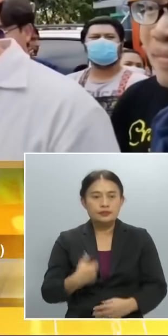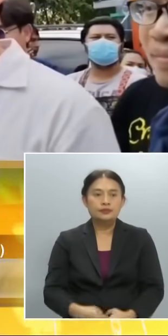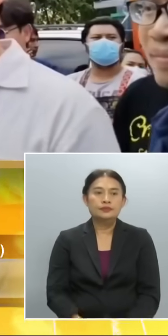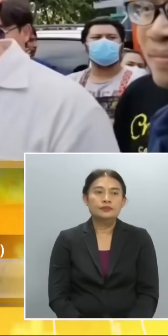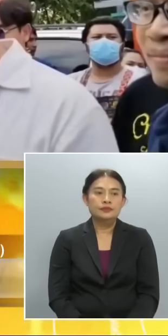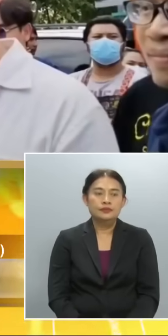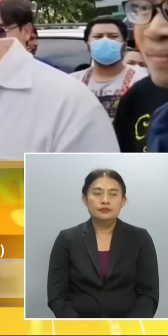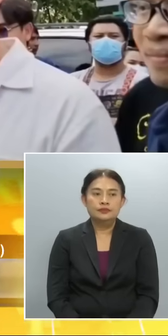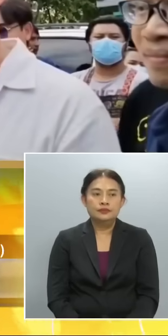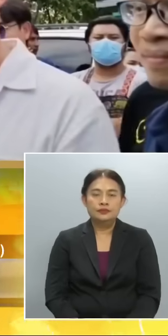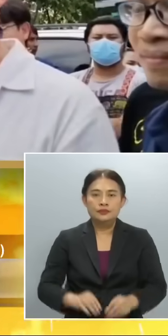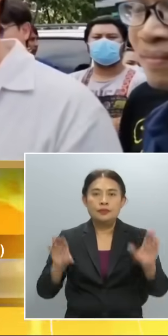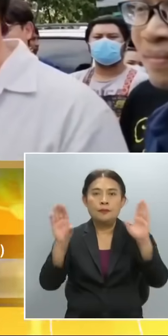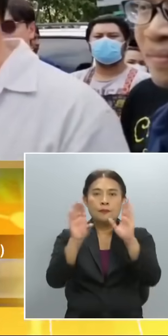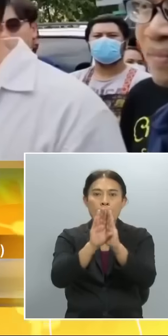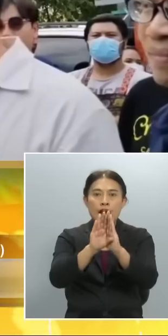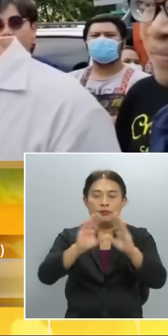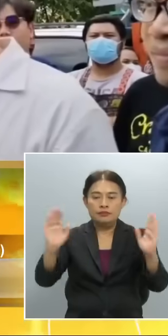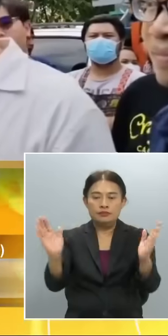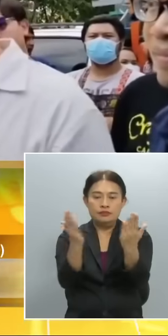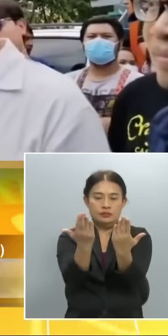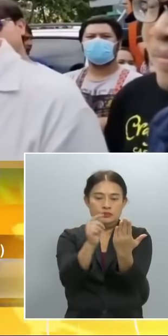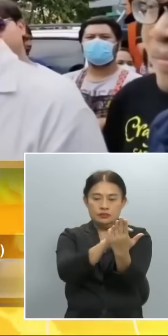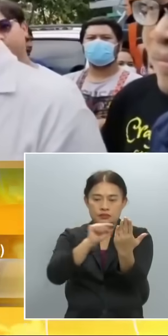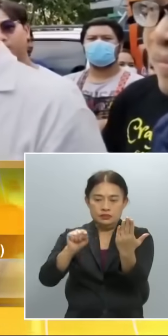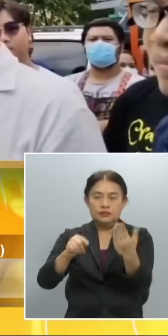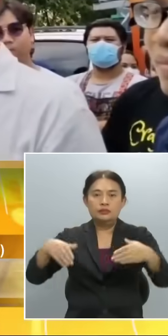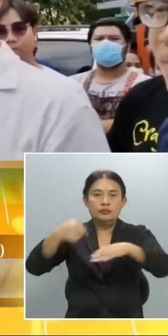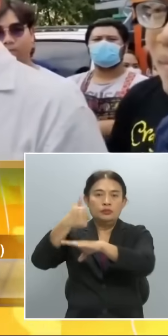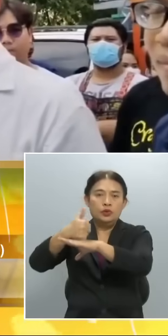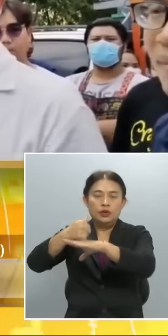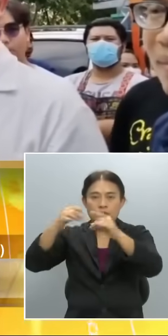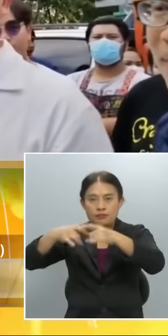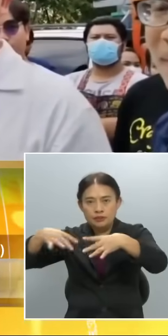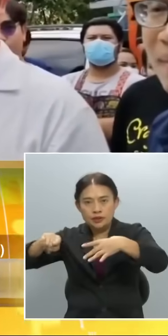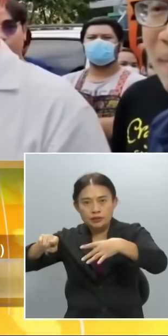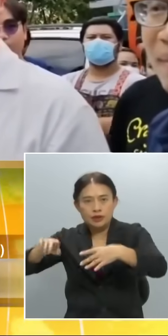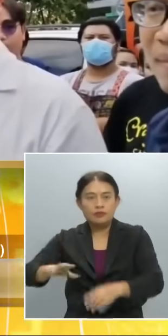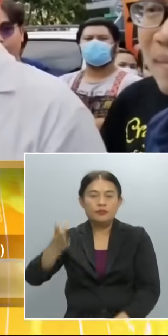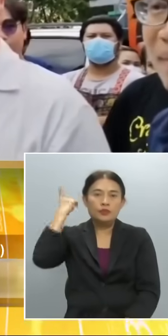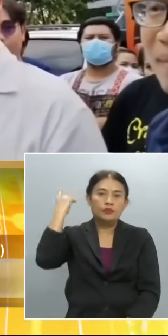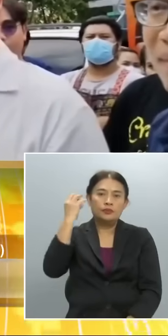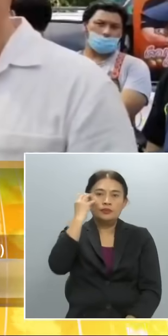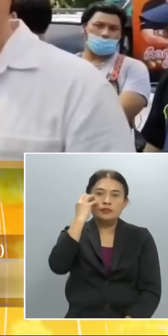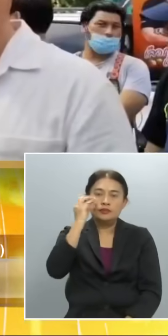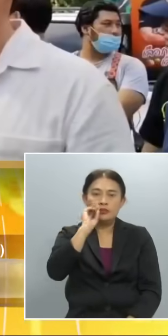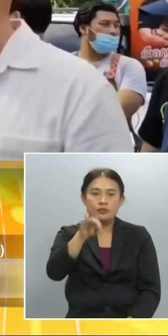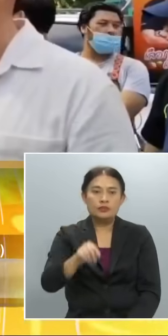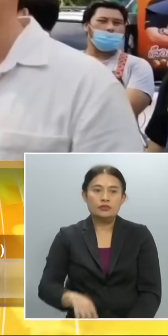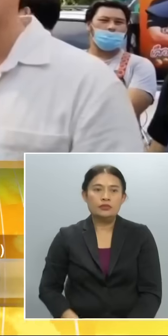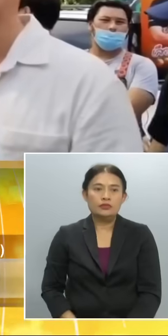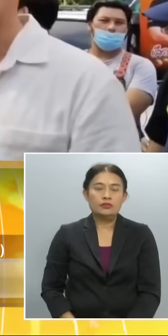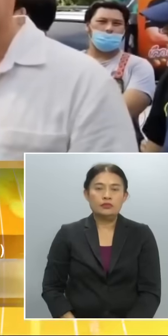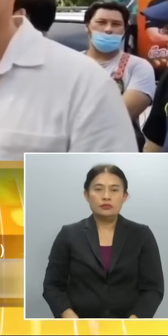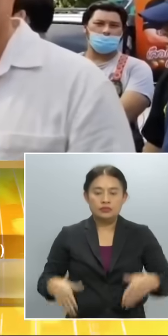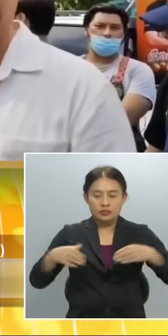เห็นภาพคู่แบบนี้เดี๋ยวจะรู้สึกว่าเป็นผู้นำฝ่ายค้านหรือเปล่าคุณพิธาเมื่อวานนี้ประกาศไม่ขอเป็นผู้นำฝ่